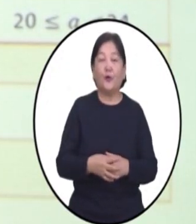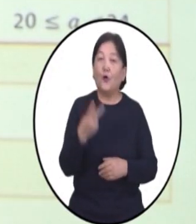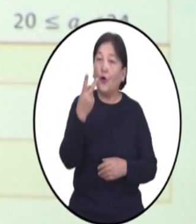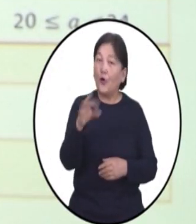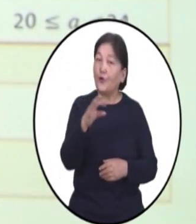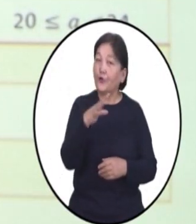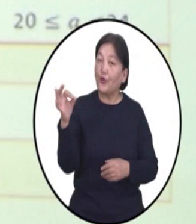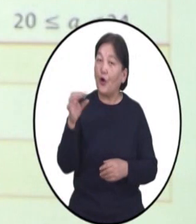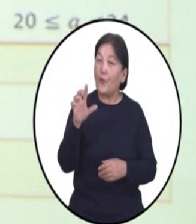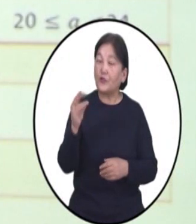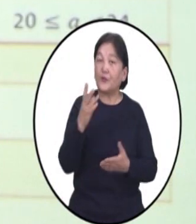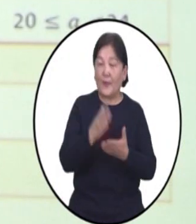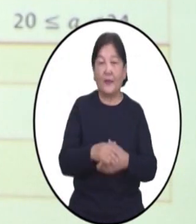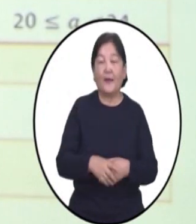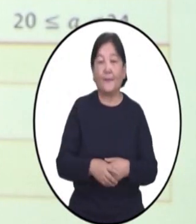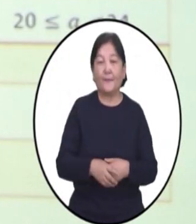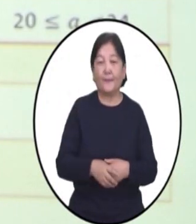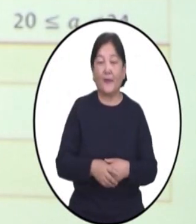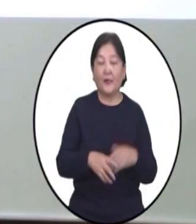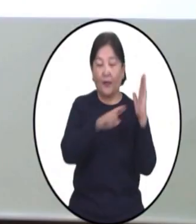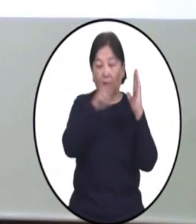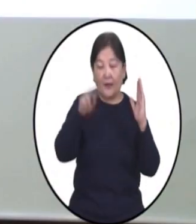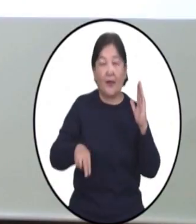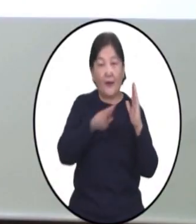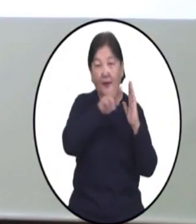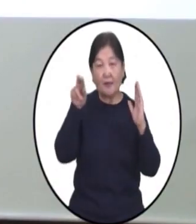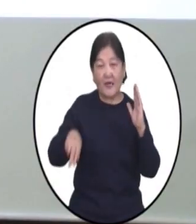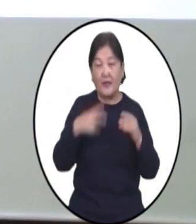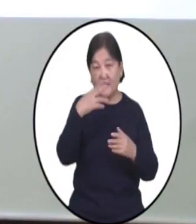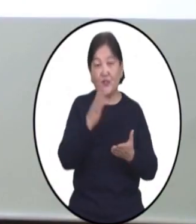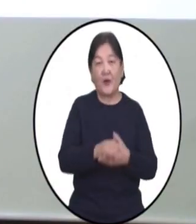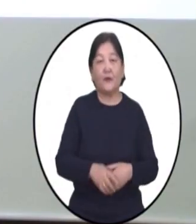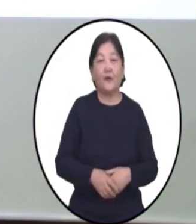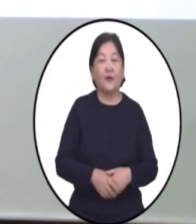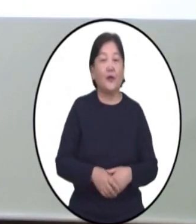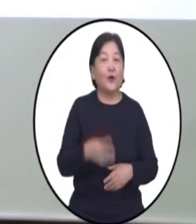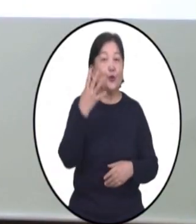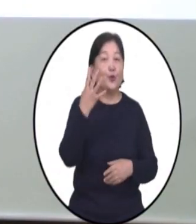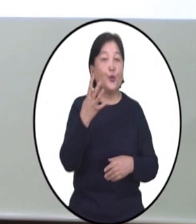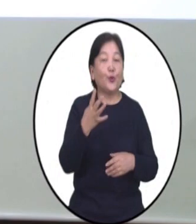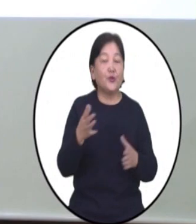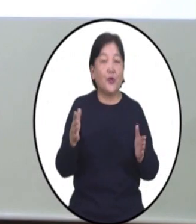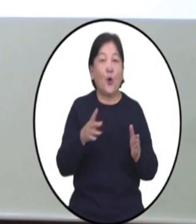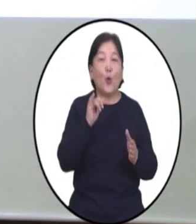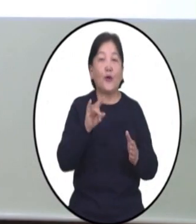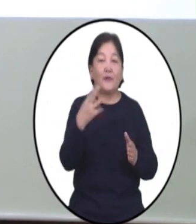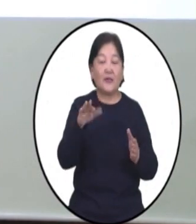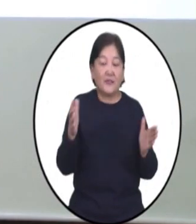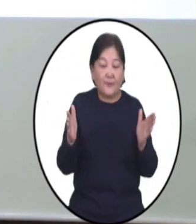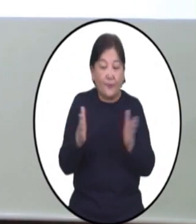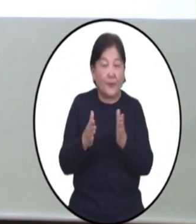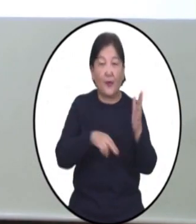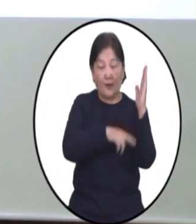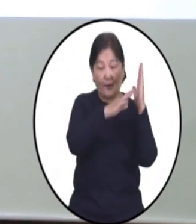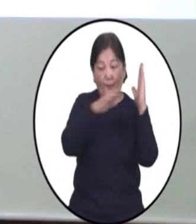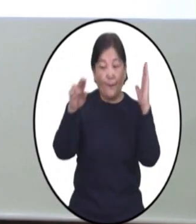бодсон нэг өдөр байгаа учраас нэг өдөр харгалзаж байна гэсэн үг. За, тэгэхэд 4-оос бага завсарт одоо хоригдлогдсон давтамж байгуулахыг бол өмнөх ангиуд та